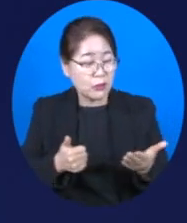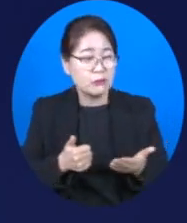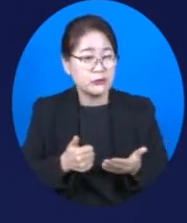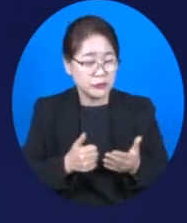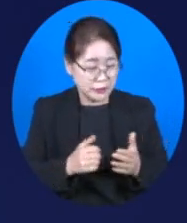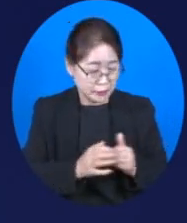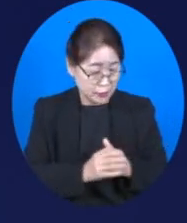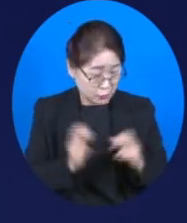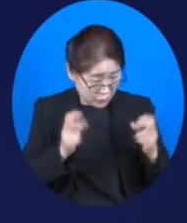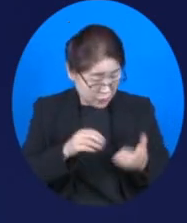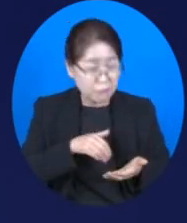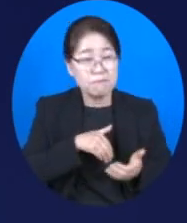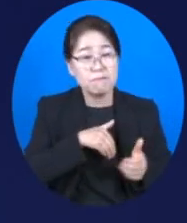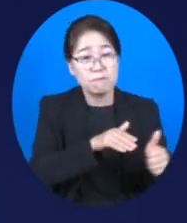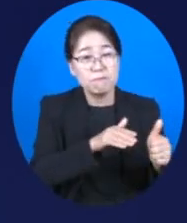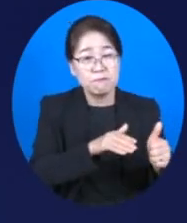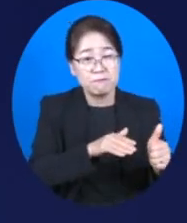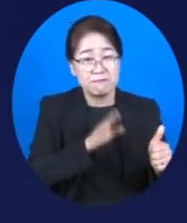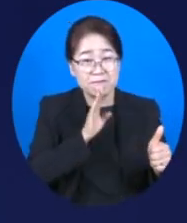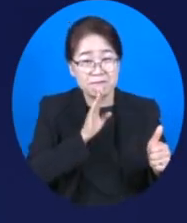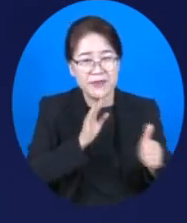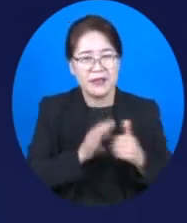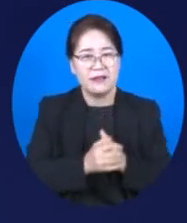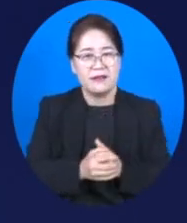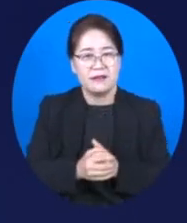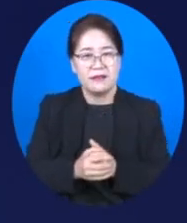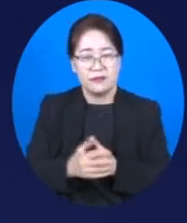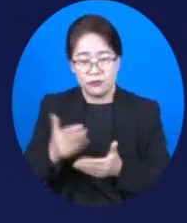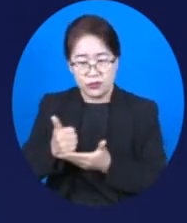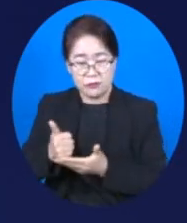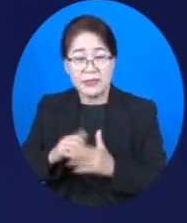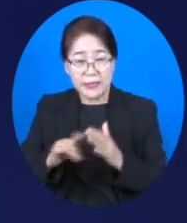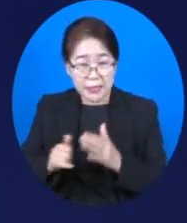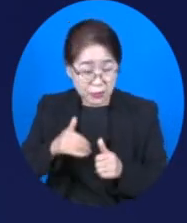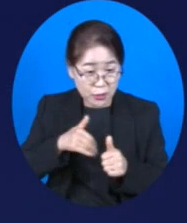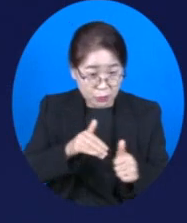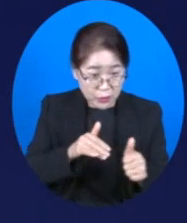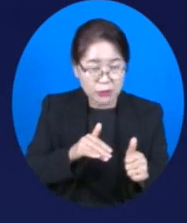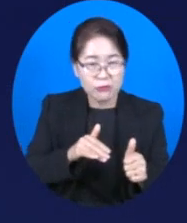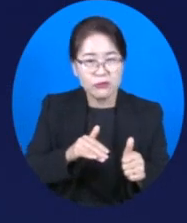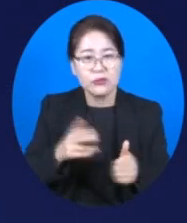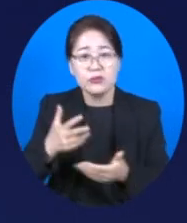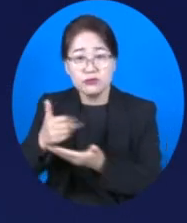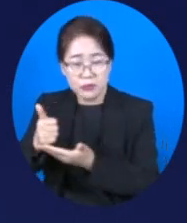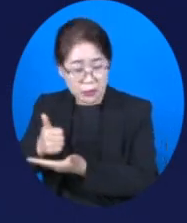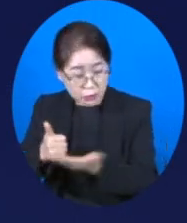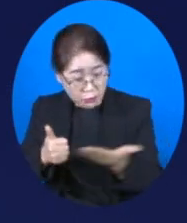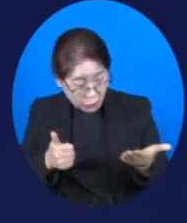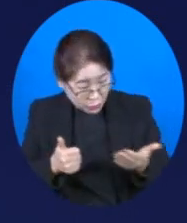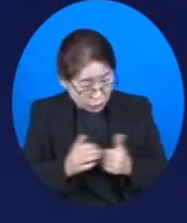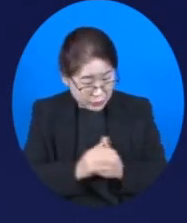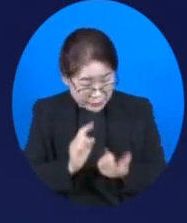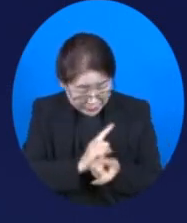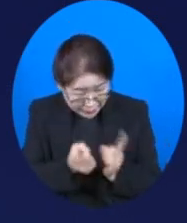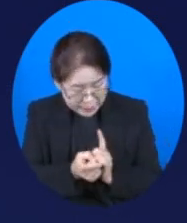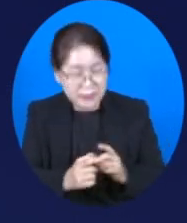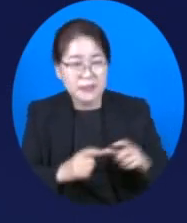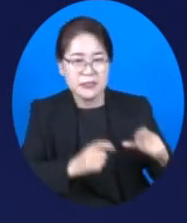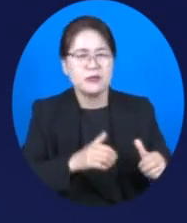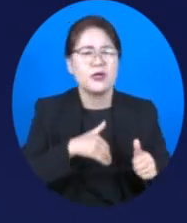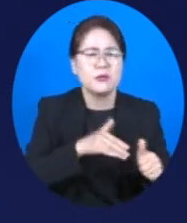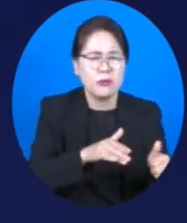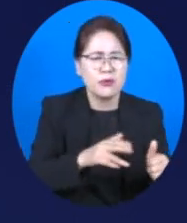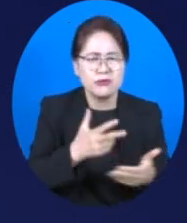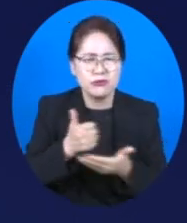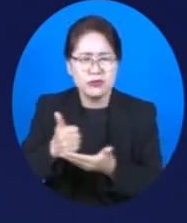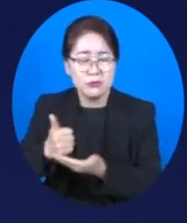그 직장에 보내셨다는 거지. 주님이 여러분을 그 가정에 보내셨습니다. 주님이 여러분을 그 지역에 보내셨습니다.